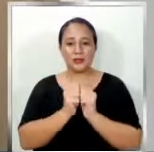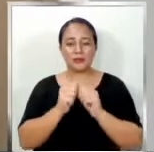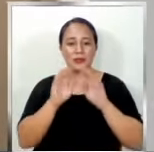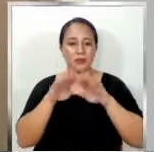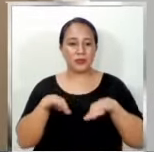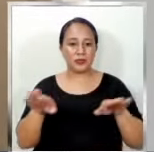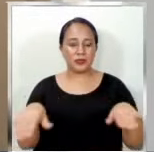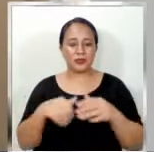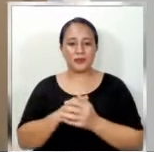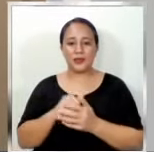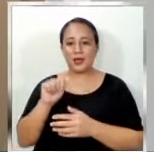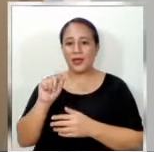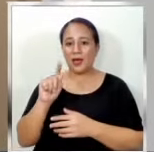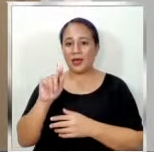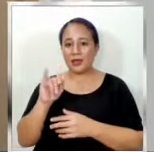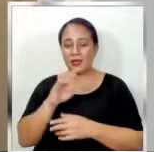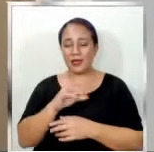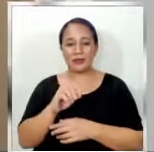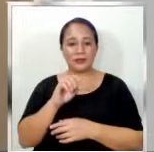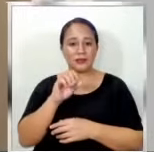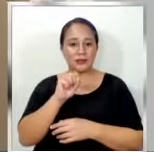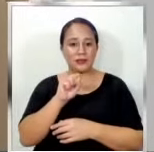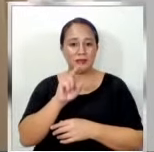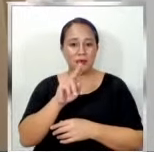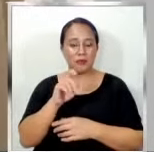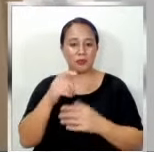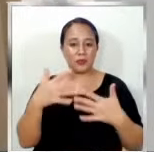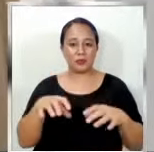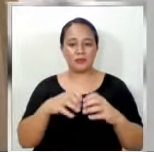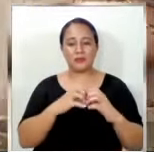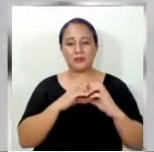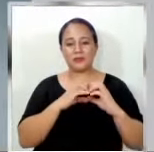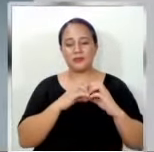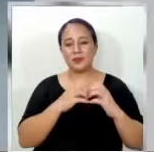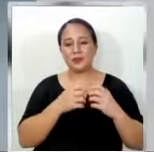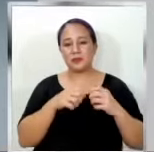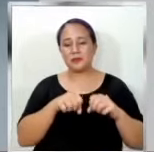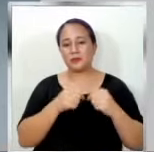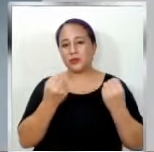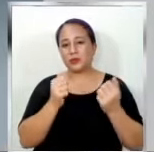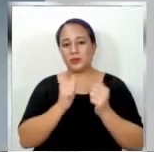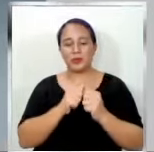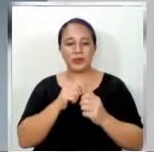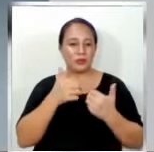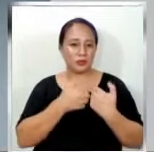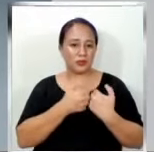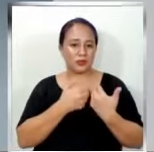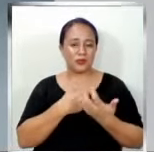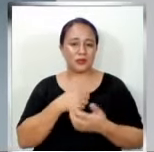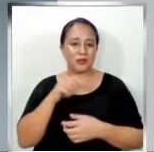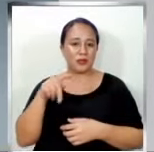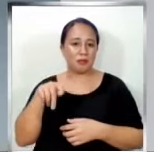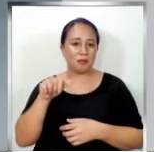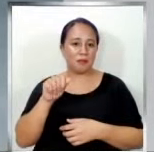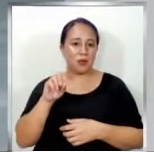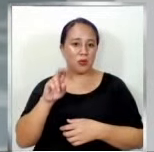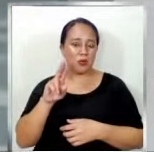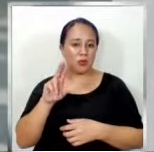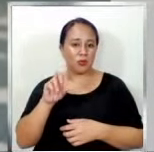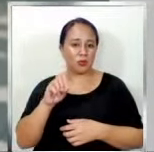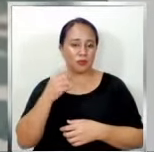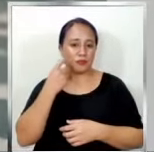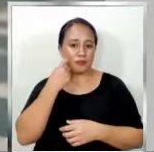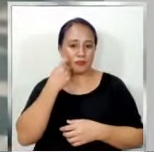Aki at Summer matapos ang breakup nila ng aktor na si Paulo Contes. Kamakailan, inirampa naman ni LJ ang